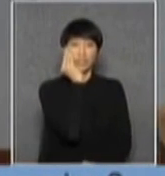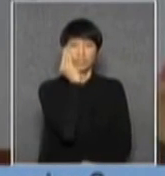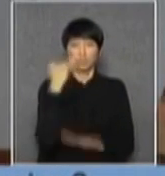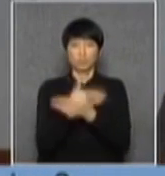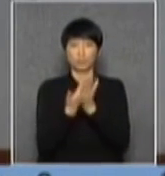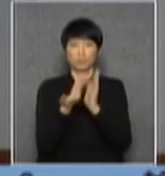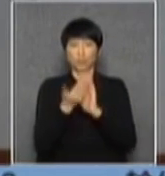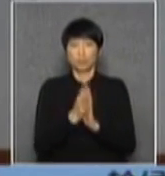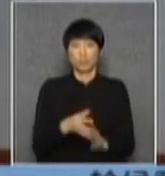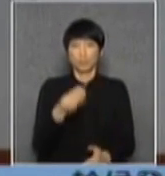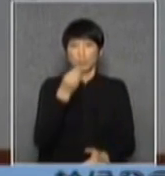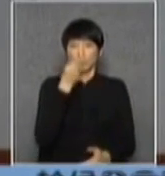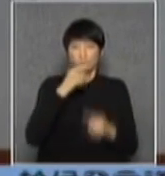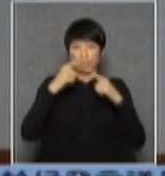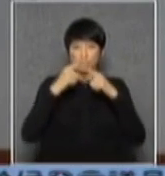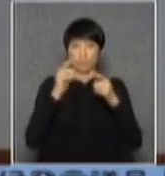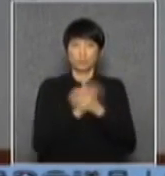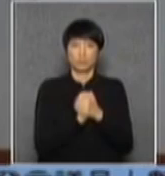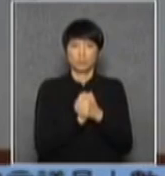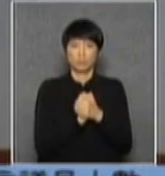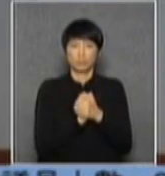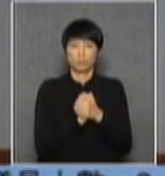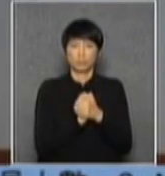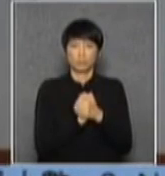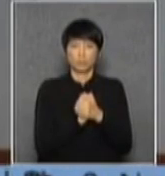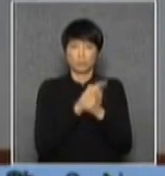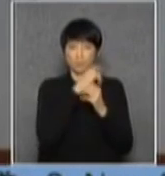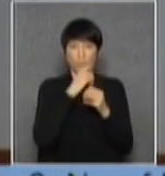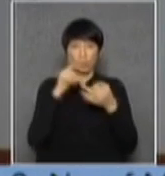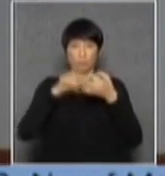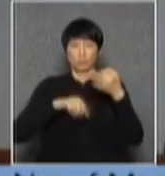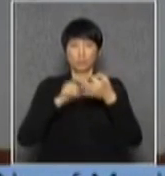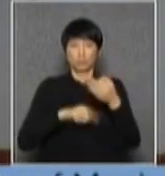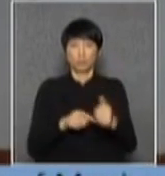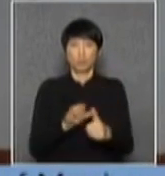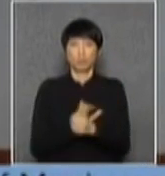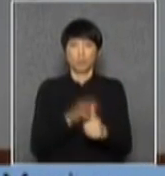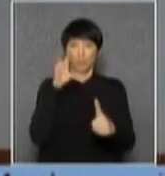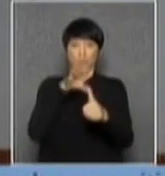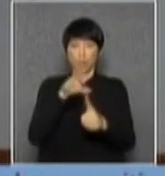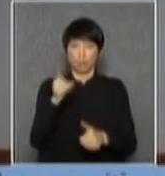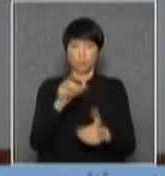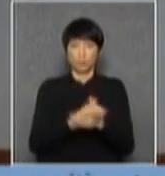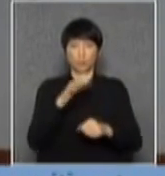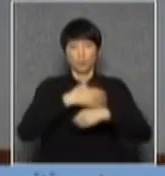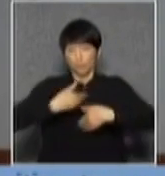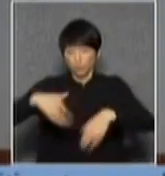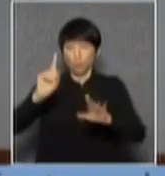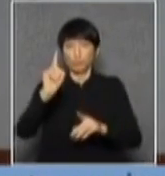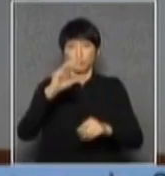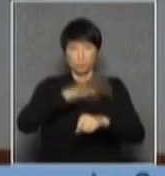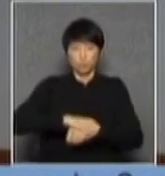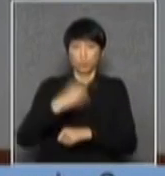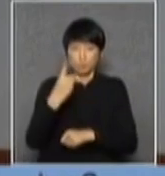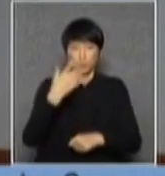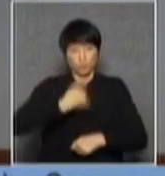人酋長叫做萬惡，諸葛亮鬧佢一捉佢一次，放佢一次，捉佢一次，放佢一次。我今日都